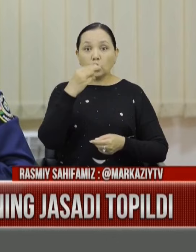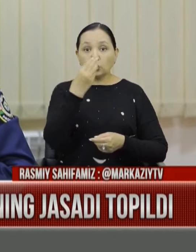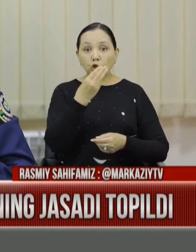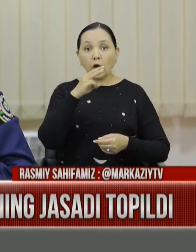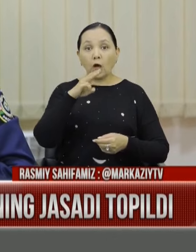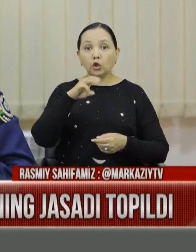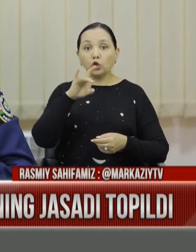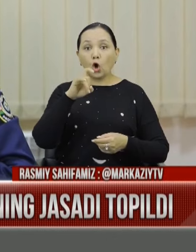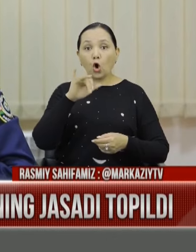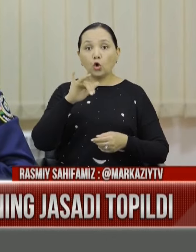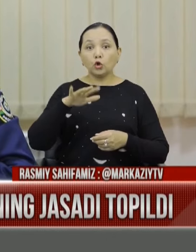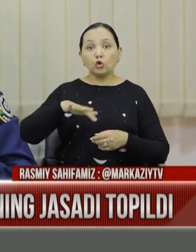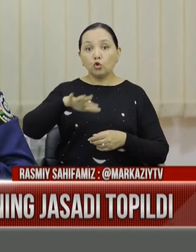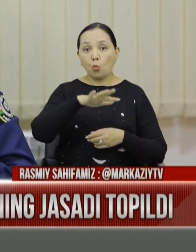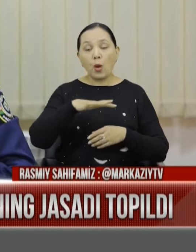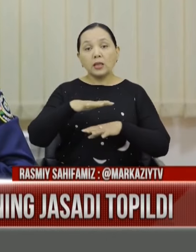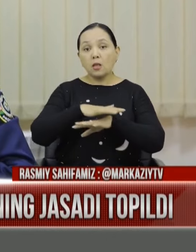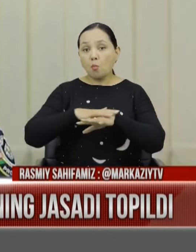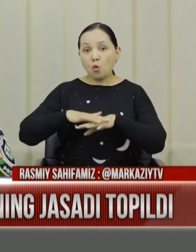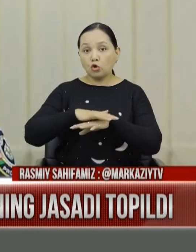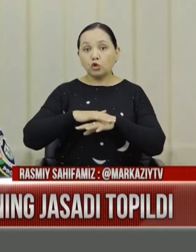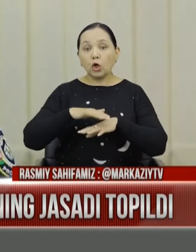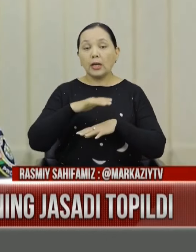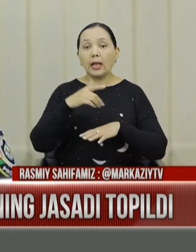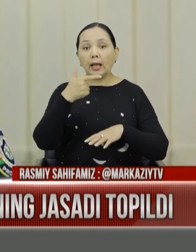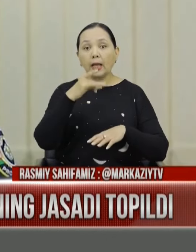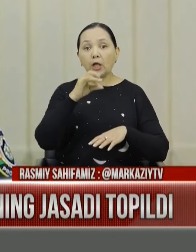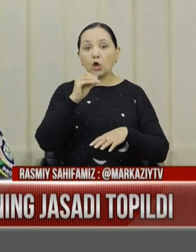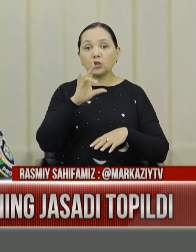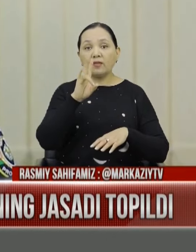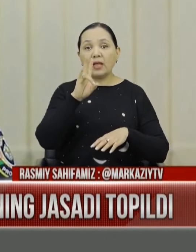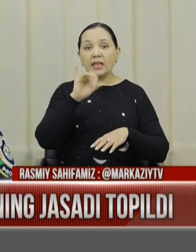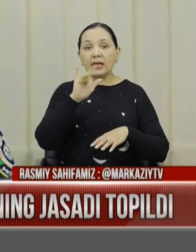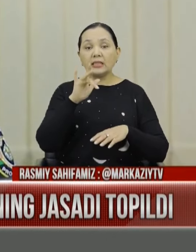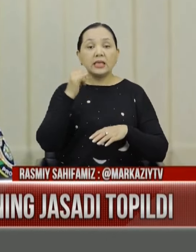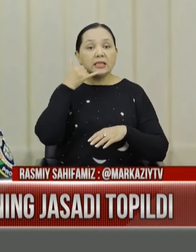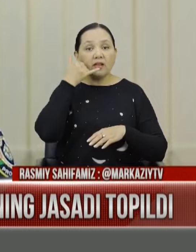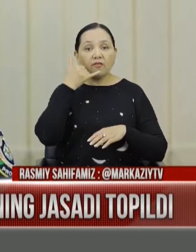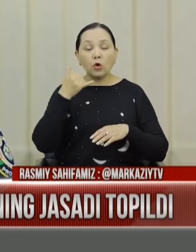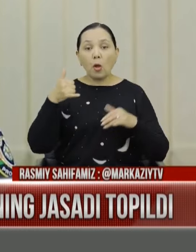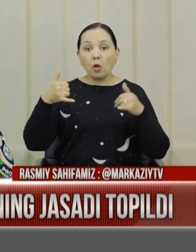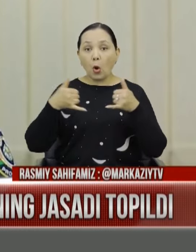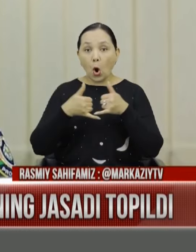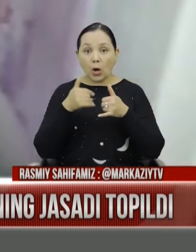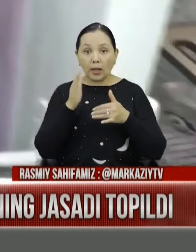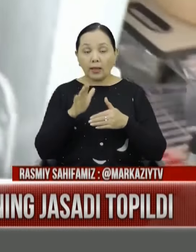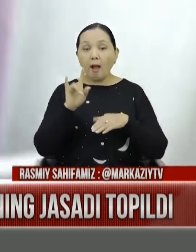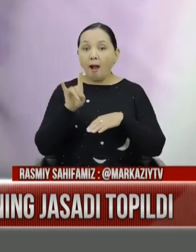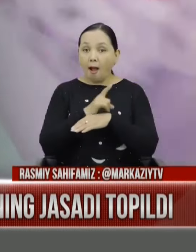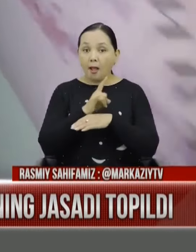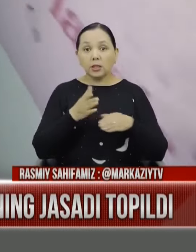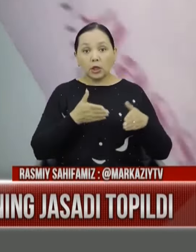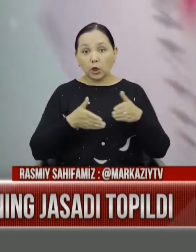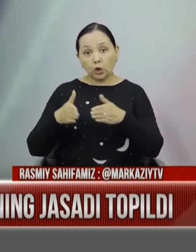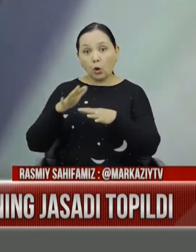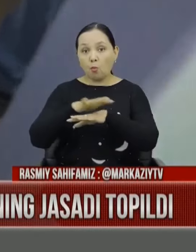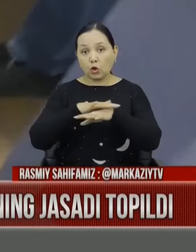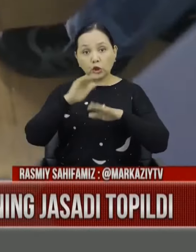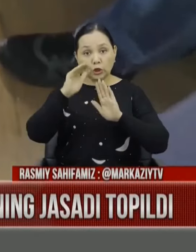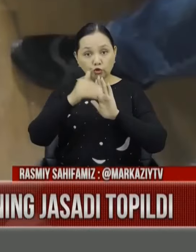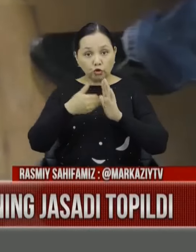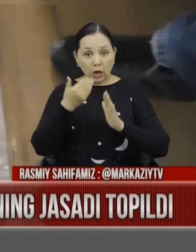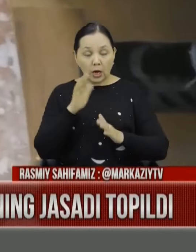tumanida joylashgan eski Jova bozori hududida G'iyos va Nargiza bilan telefon orqali bog'lanadi va uni aldov yo'li bilan ushbu bozor hududiga chaqirib